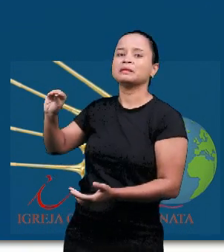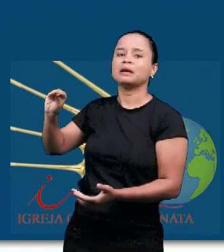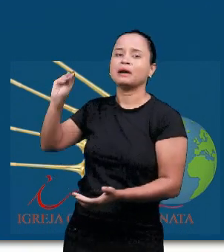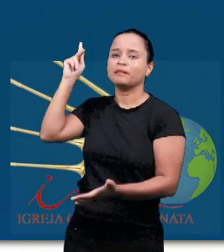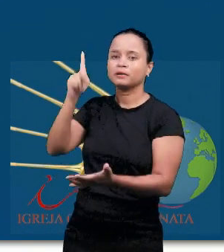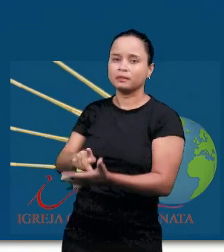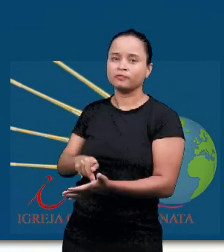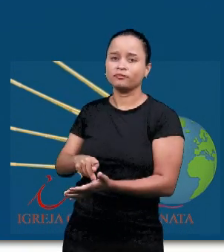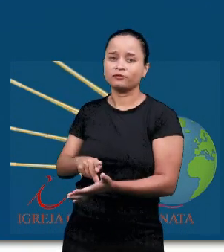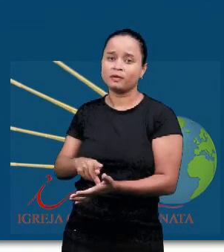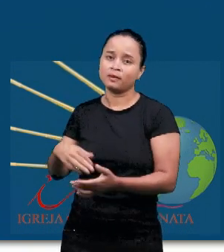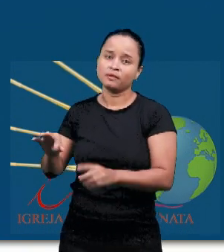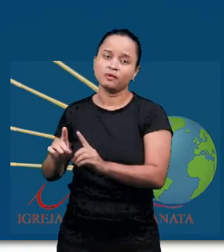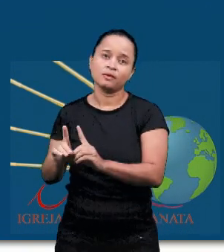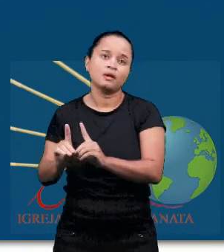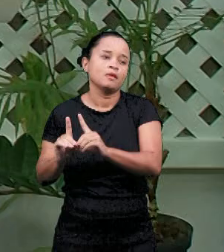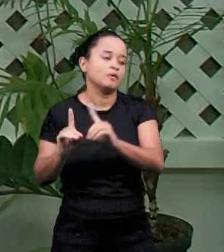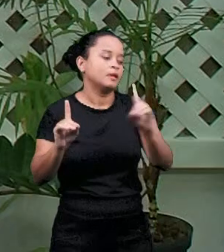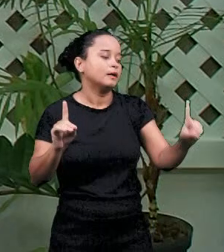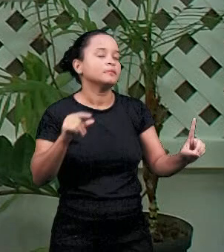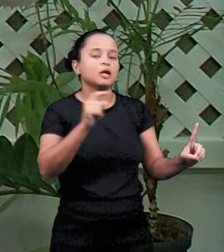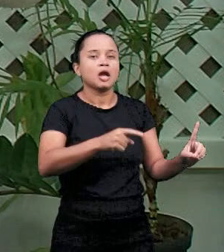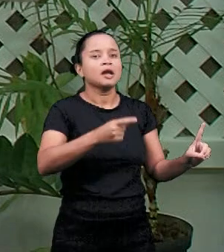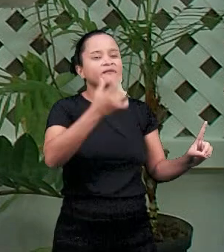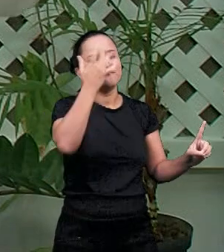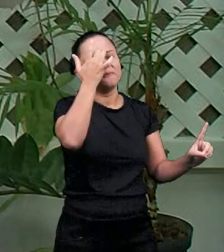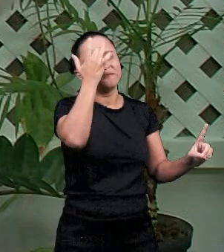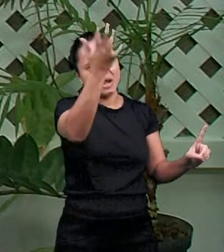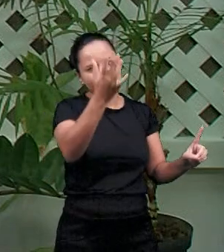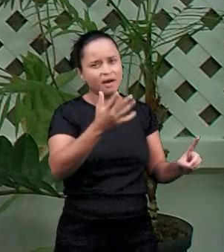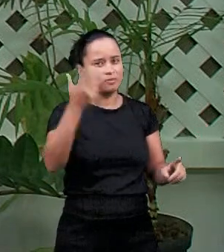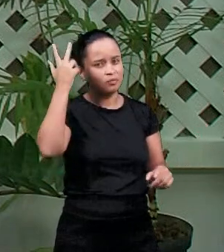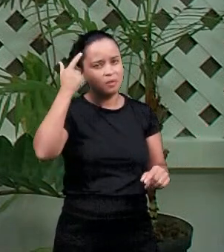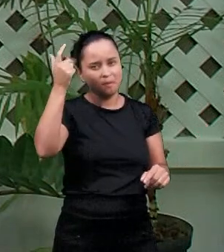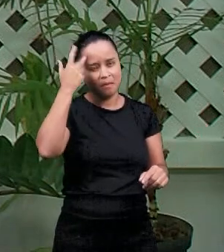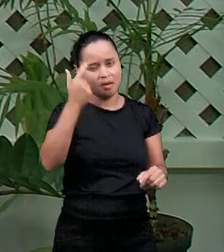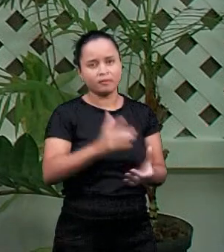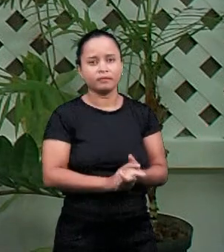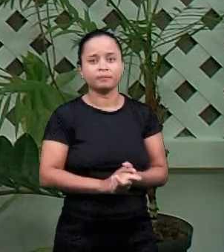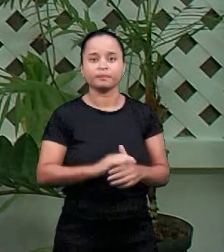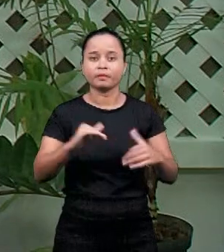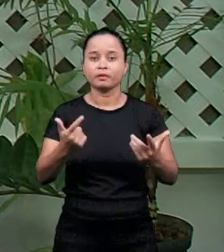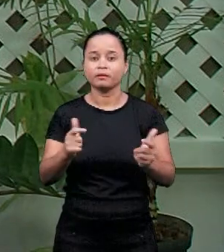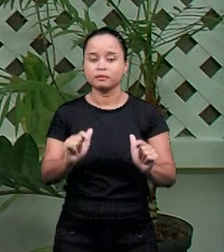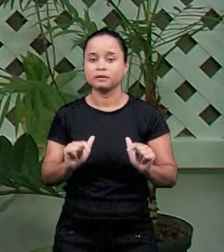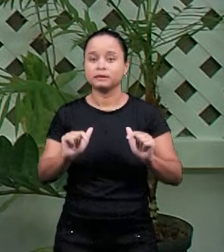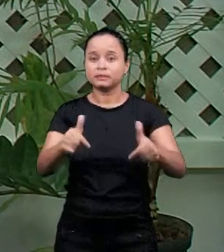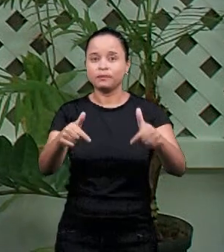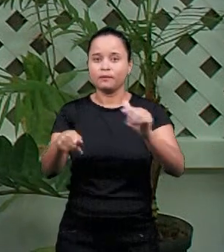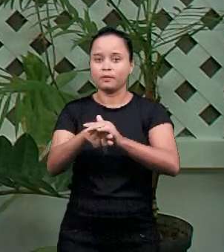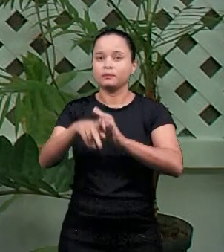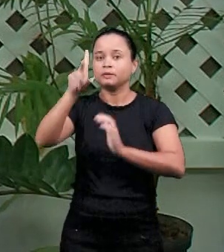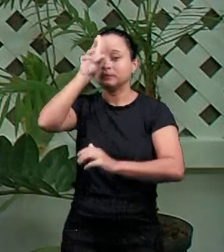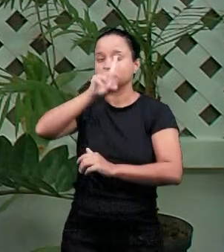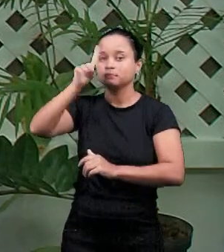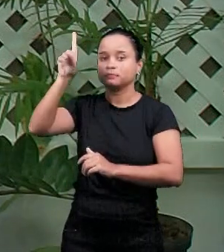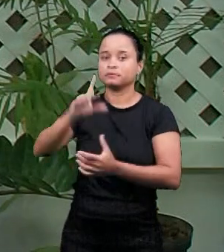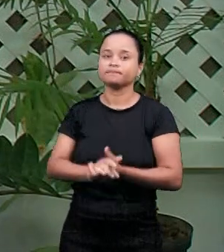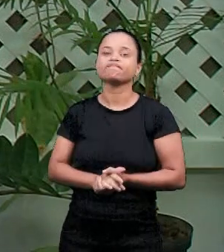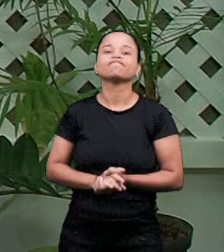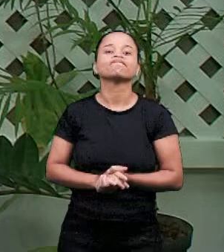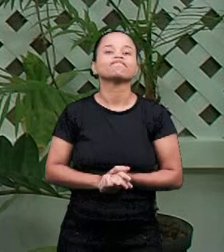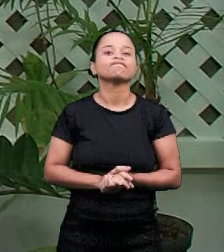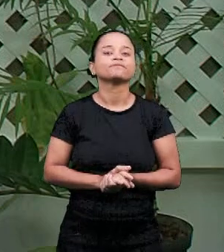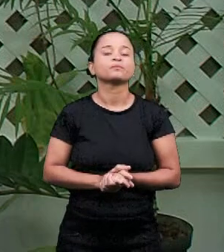Il passe de l'autre côté avec beaucoup de facilité. C'est pour cela que Dieu enverra l'opération de l'erreur. L'opération de l'erreur est si